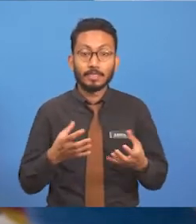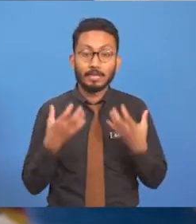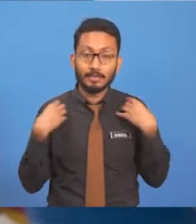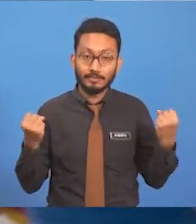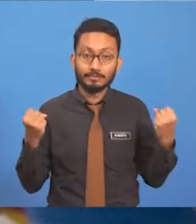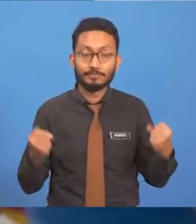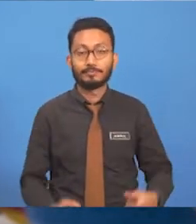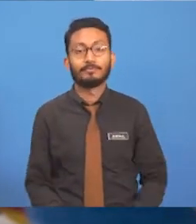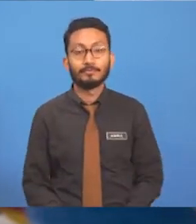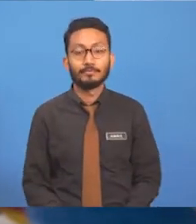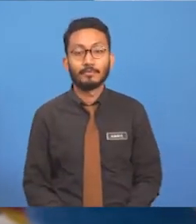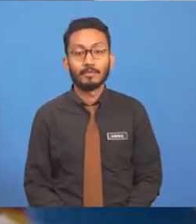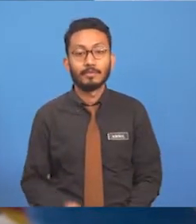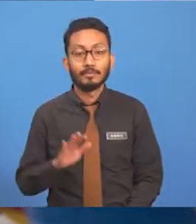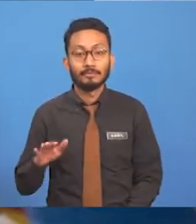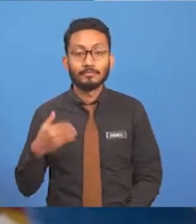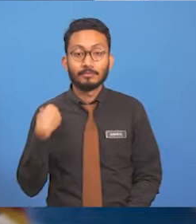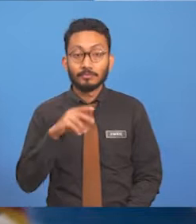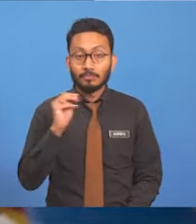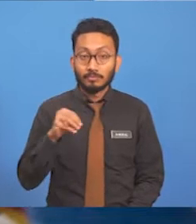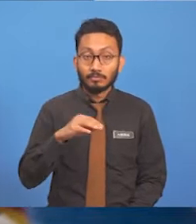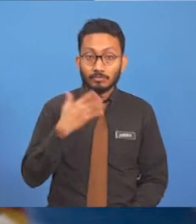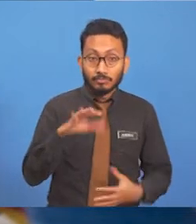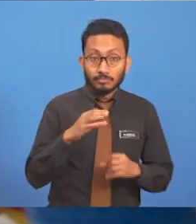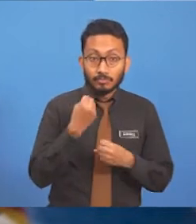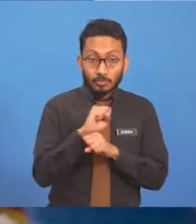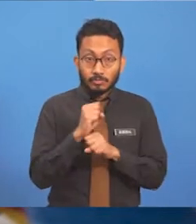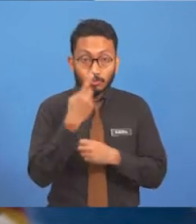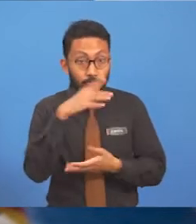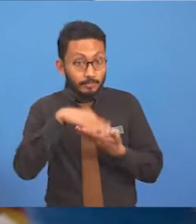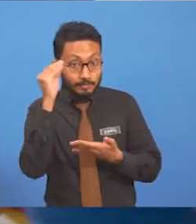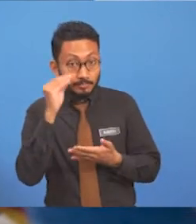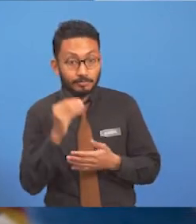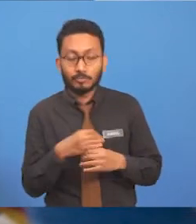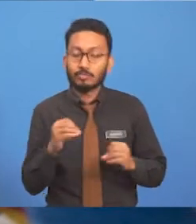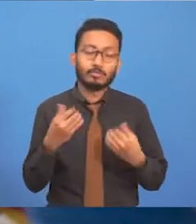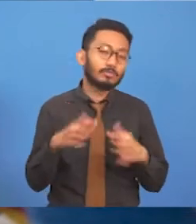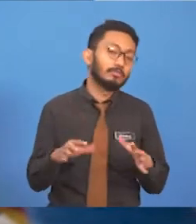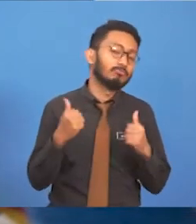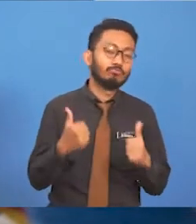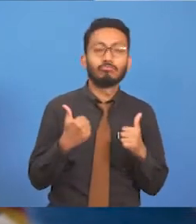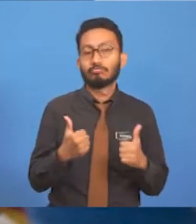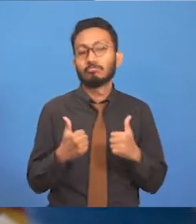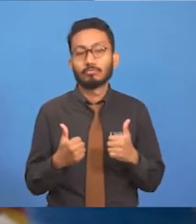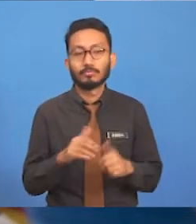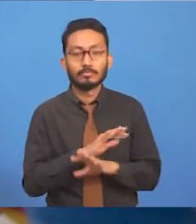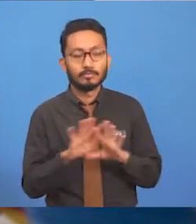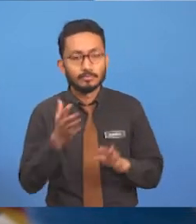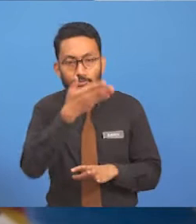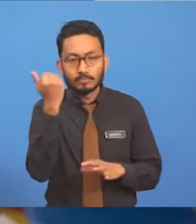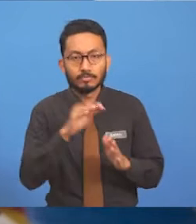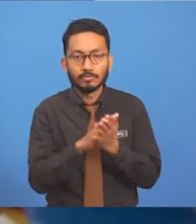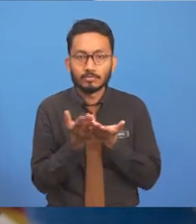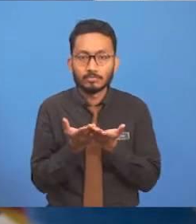bersedia untuk pembelajaran pada hari ini wow sudah bagus semua jangan lupa buka